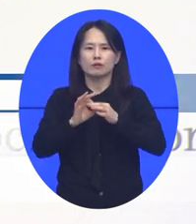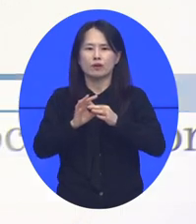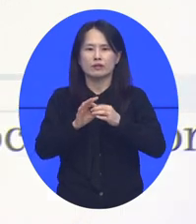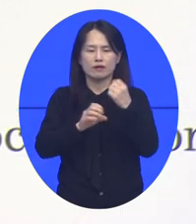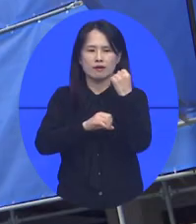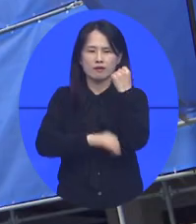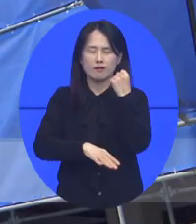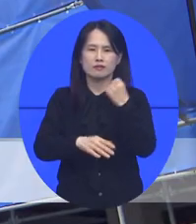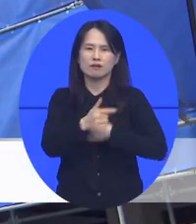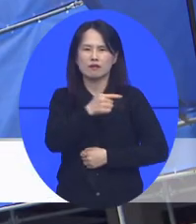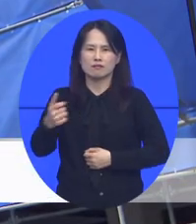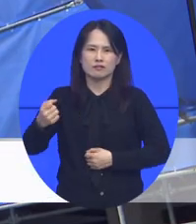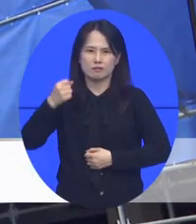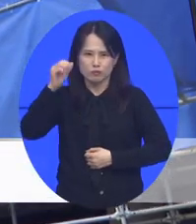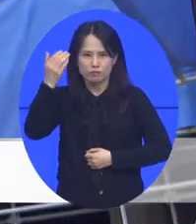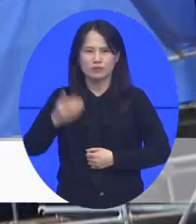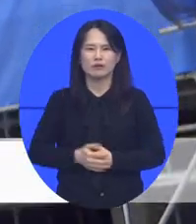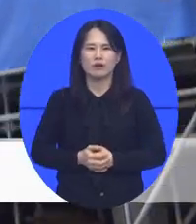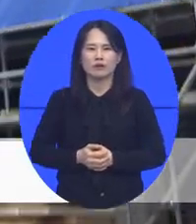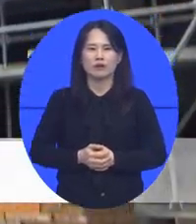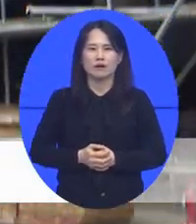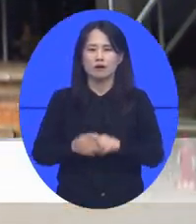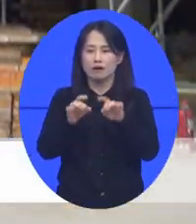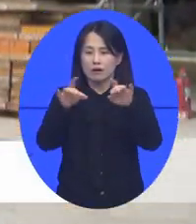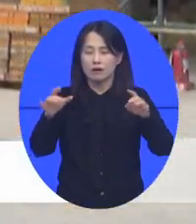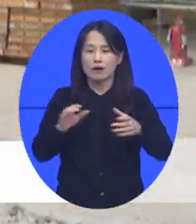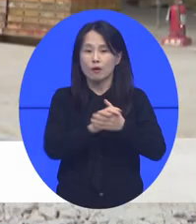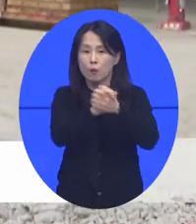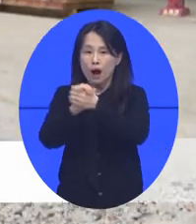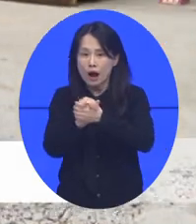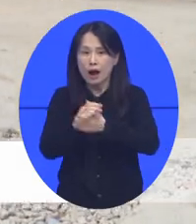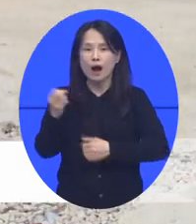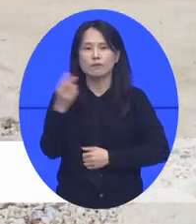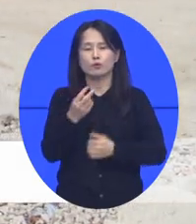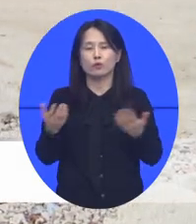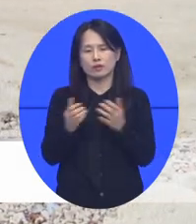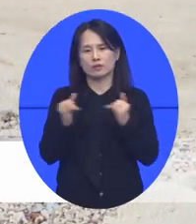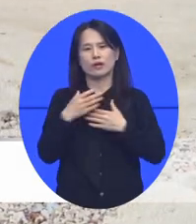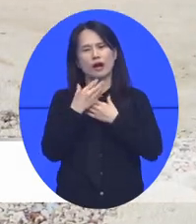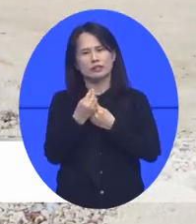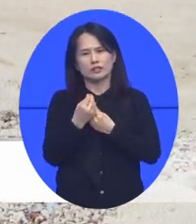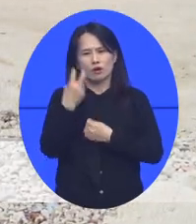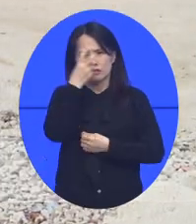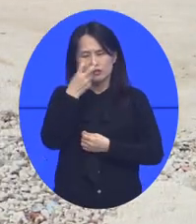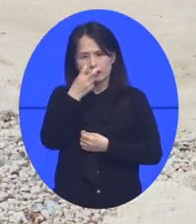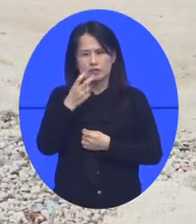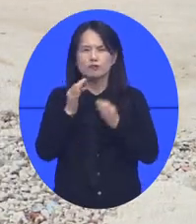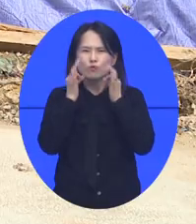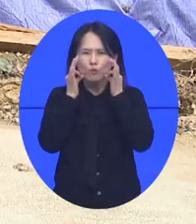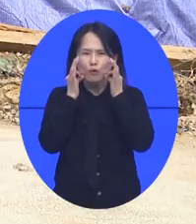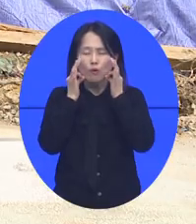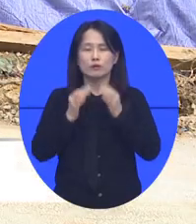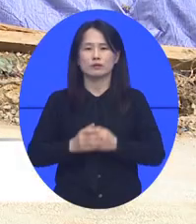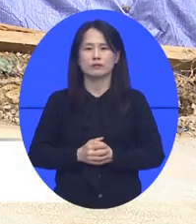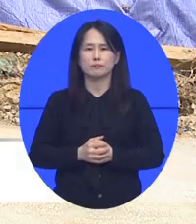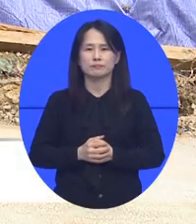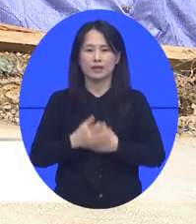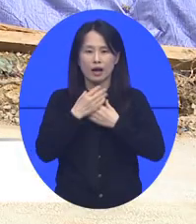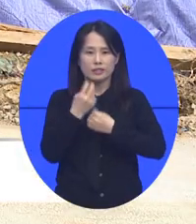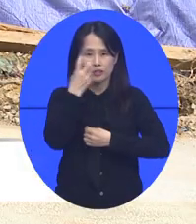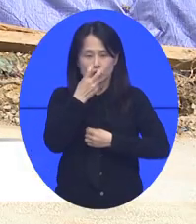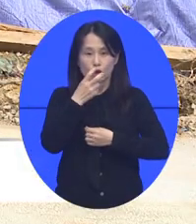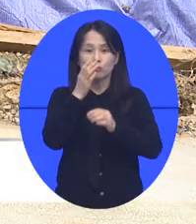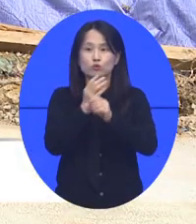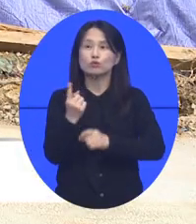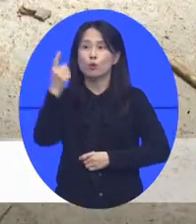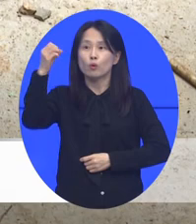될 것입니다. 경기도는 각 주체 간 화합은 물론 노동자의 안전을 지키는 데도 힘쓰고 있습니다. 안전점검이